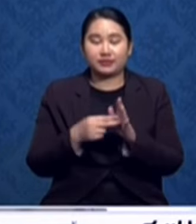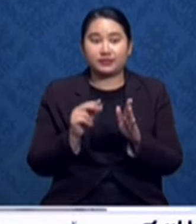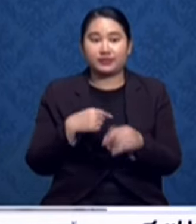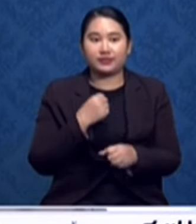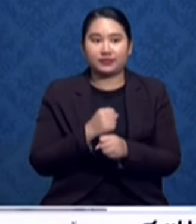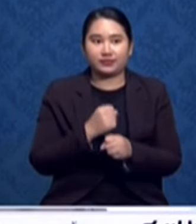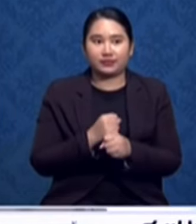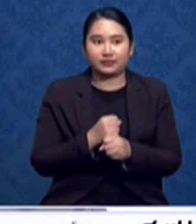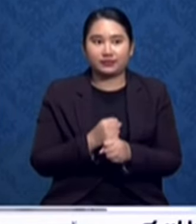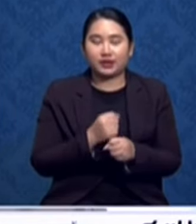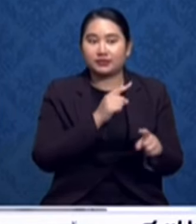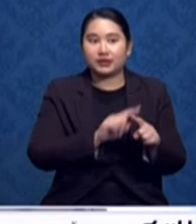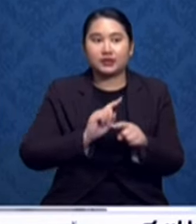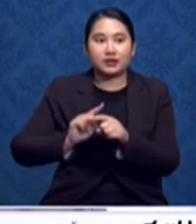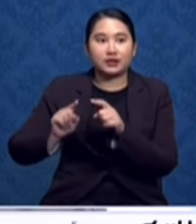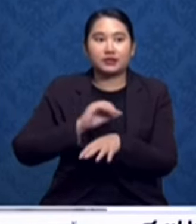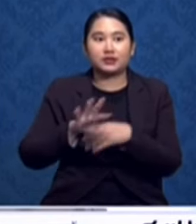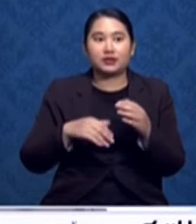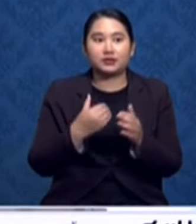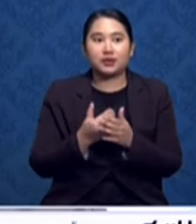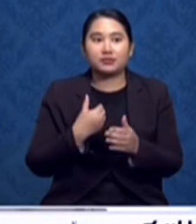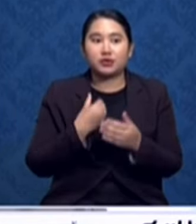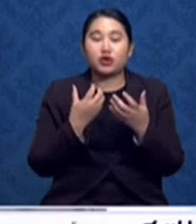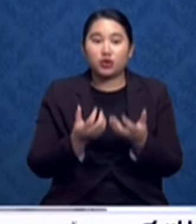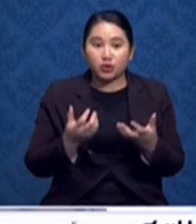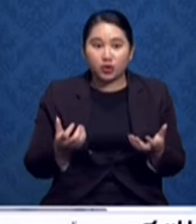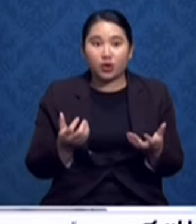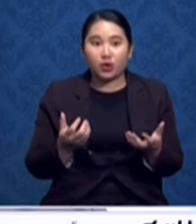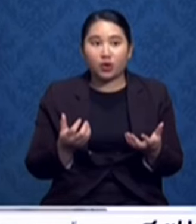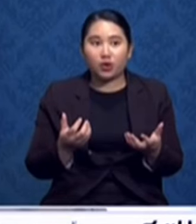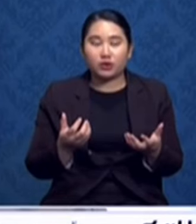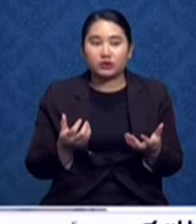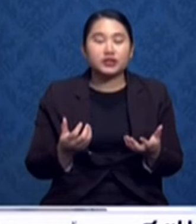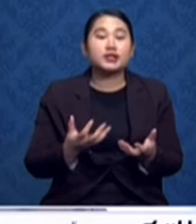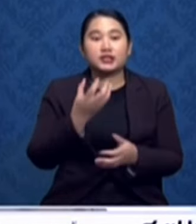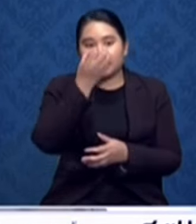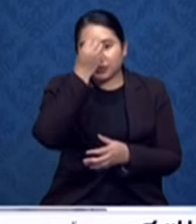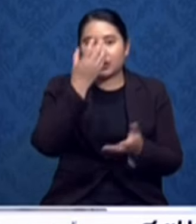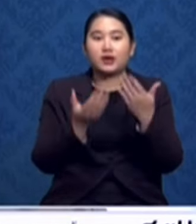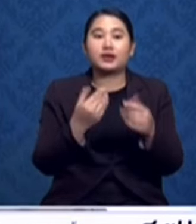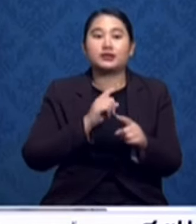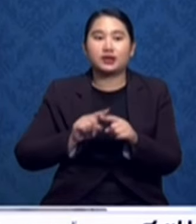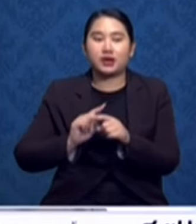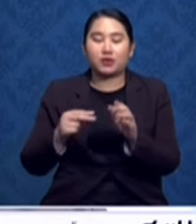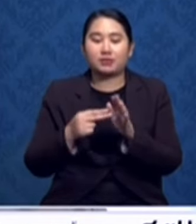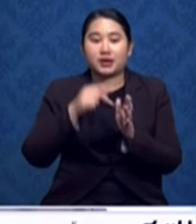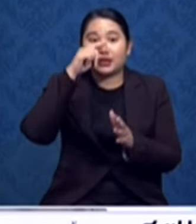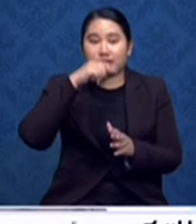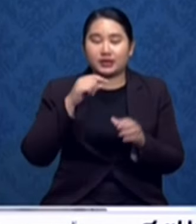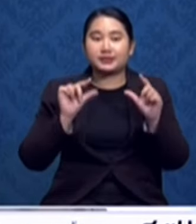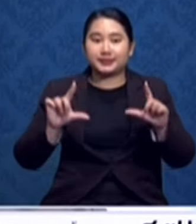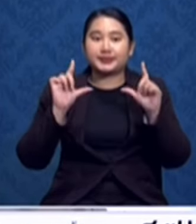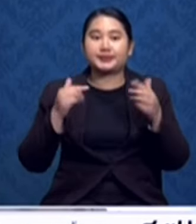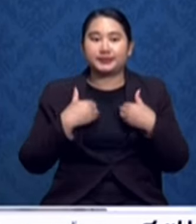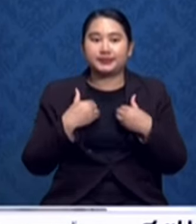จะไปทุกด้านเลยนะครับตั้งแต่เครื่องถมทองแล็กเกอร์วูดของญี่ปุ่นหรือต่างๆเนี่ยผมว่าเมืองไทยก็มีอีกเยอะแล้ว